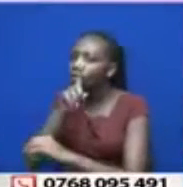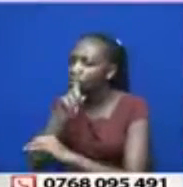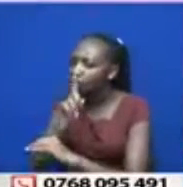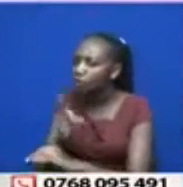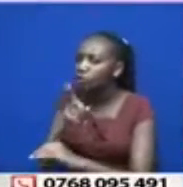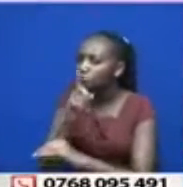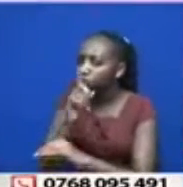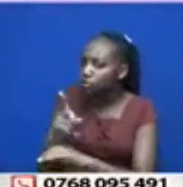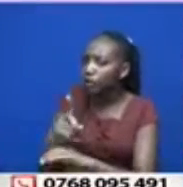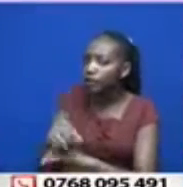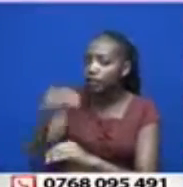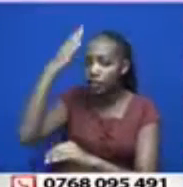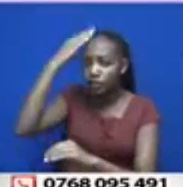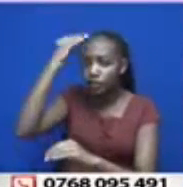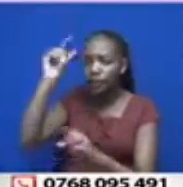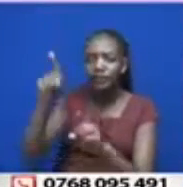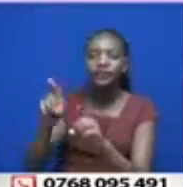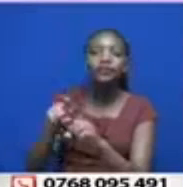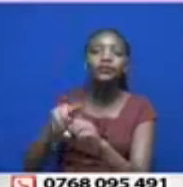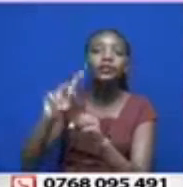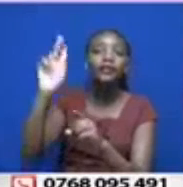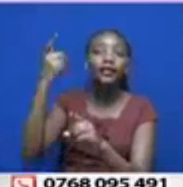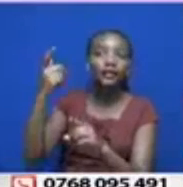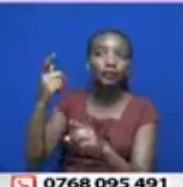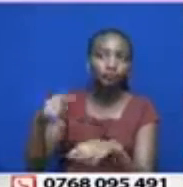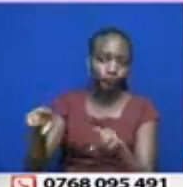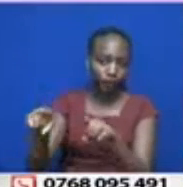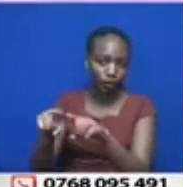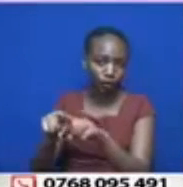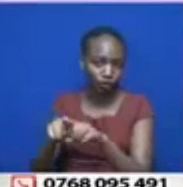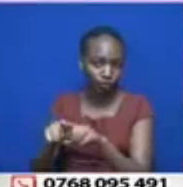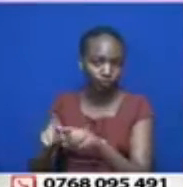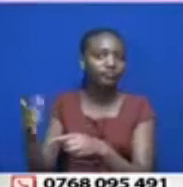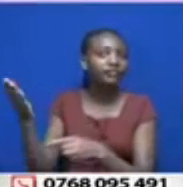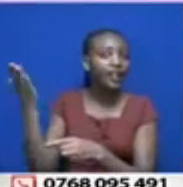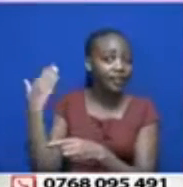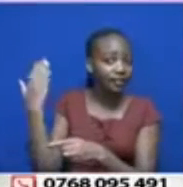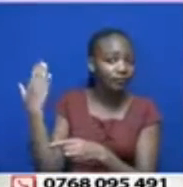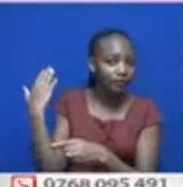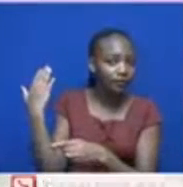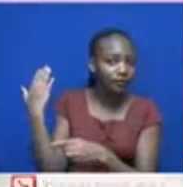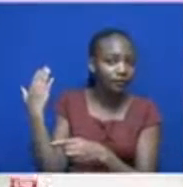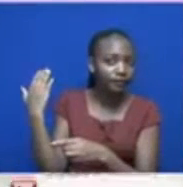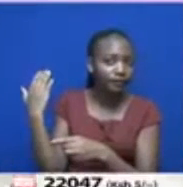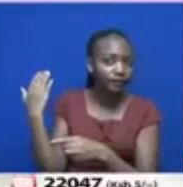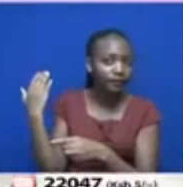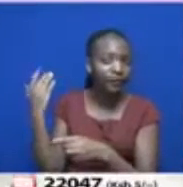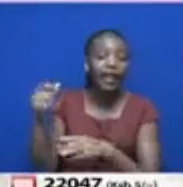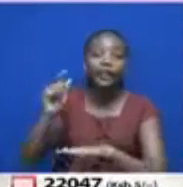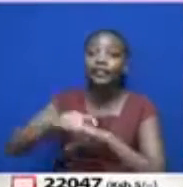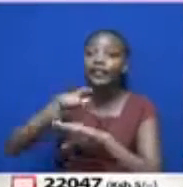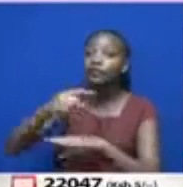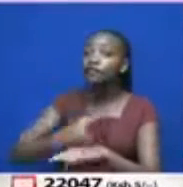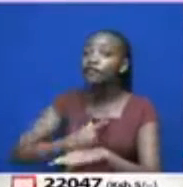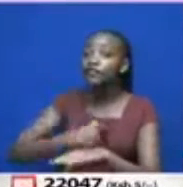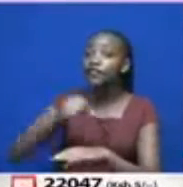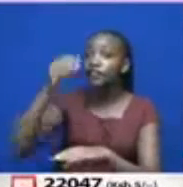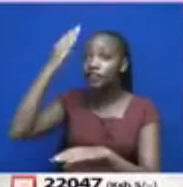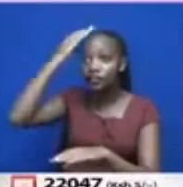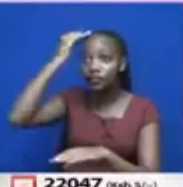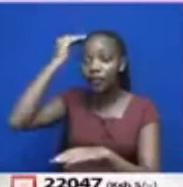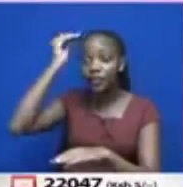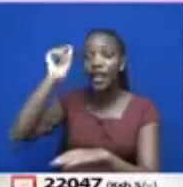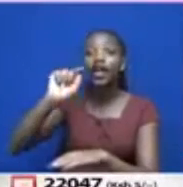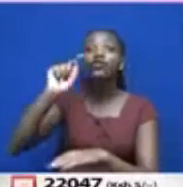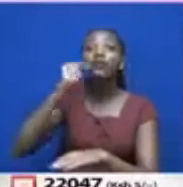kuadhibu Somalia na kuadhibu Kenya. Kama vile kitambo ilikuwa ni kwamba ukiwa ukienda Somalia unatoka hapa na